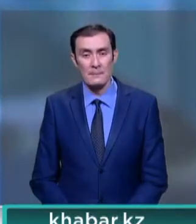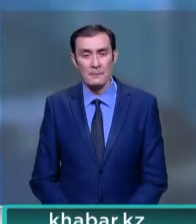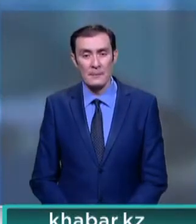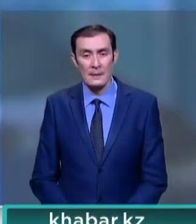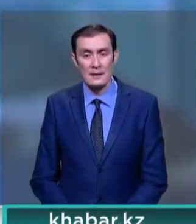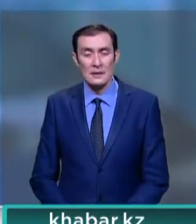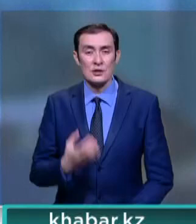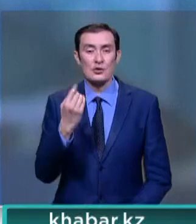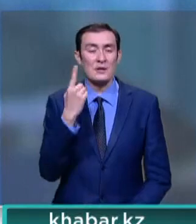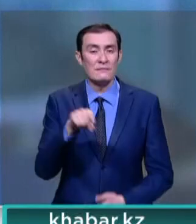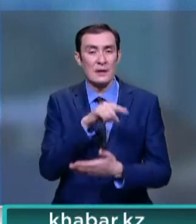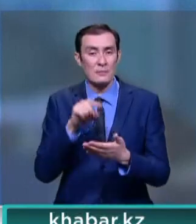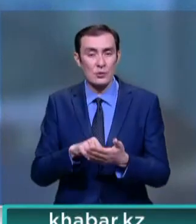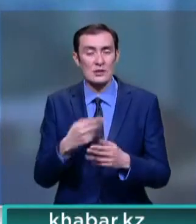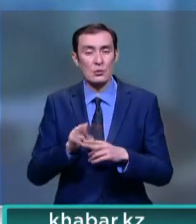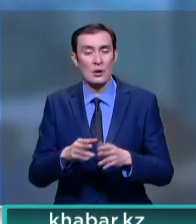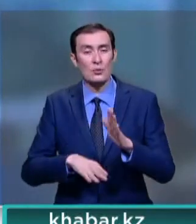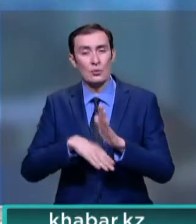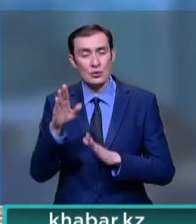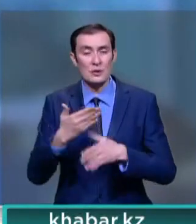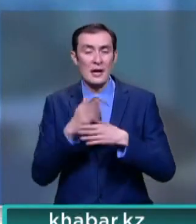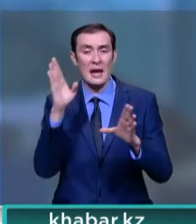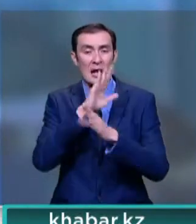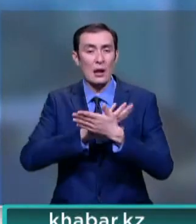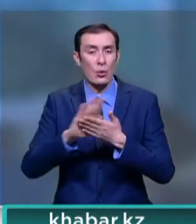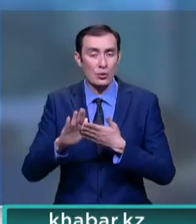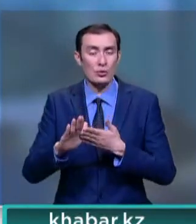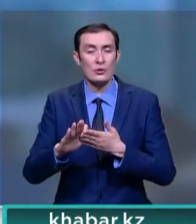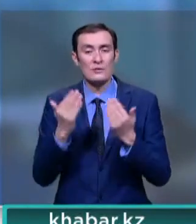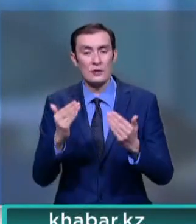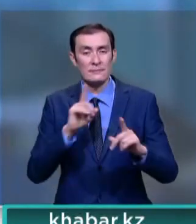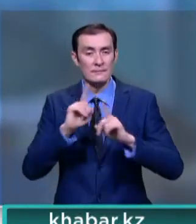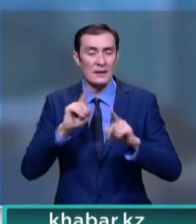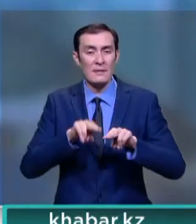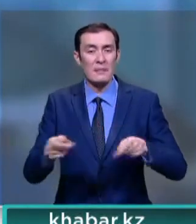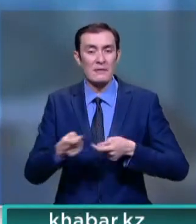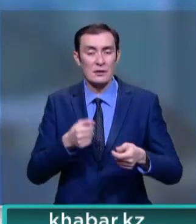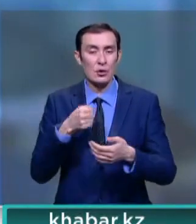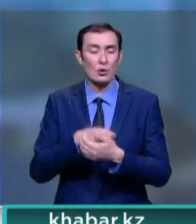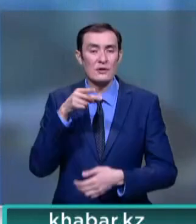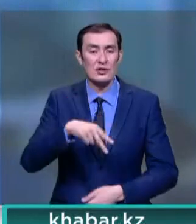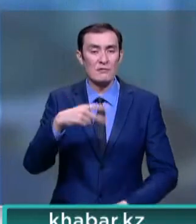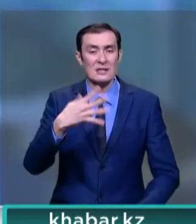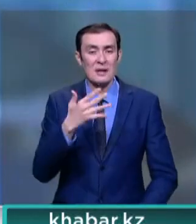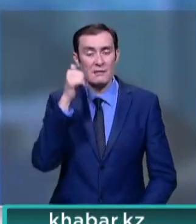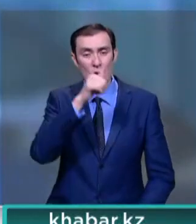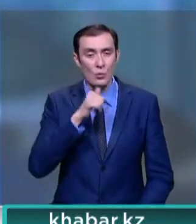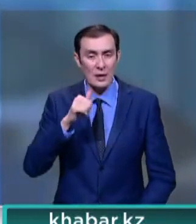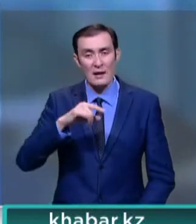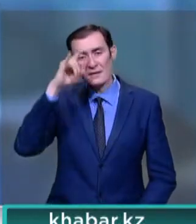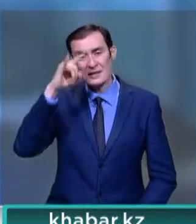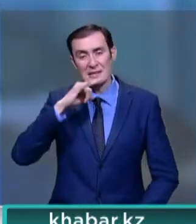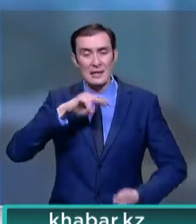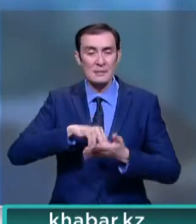Еще один вопрос, который поможет в улучшении экологии страны, рассмотрели сегодня в правительстве. До 2025 года в